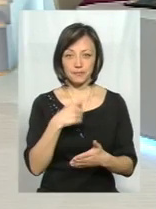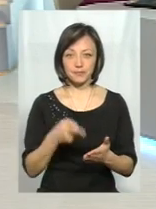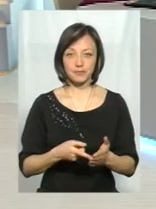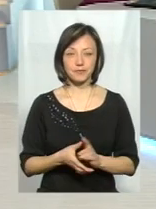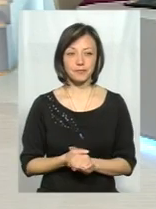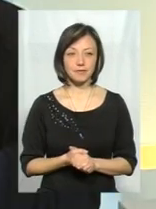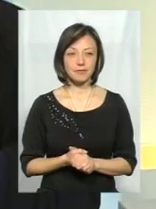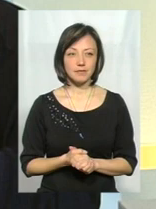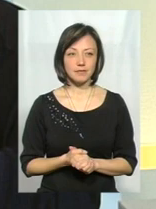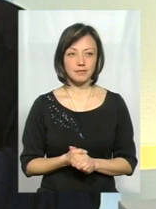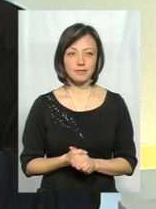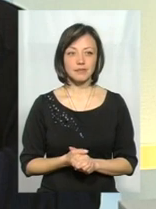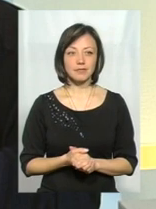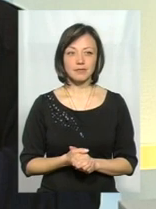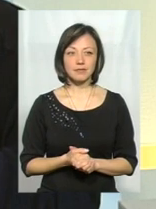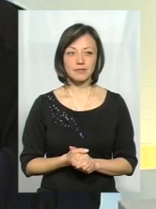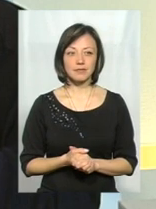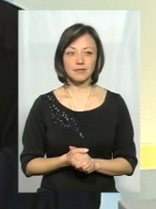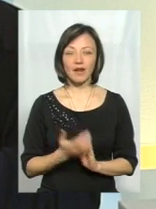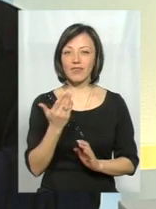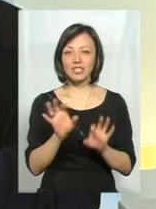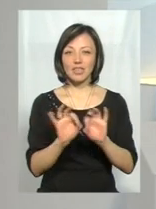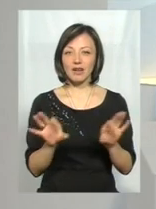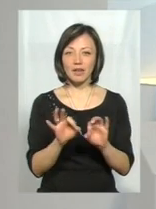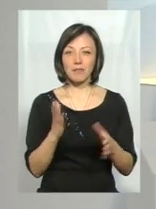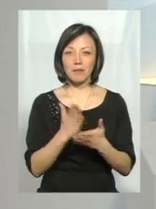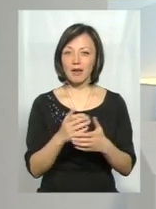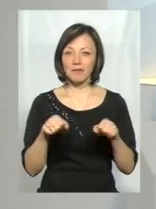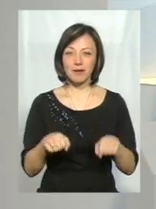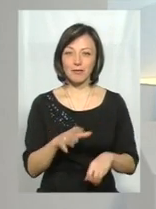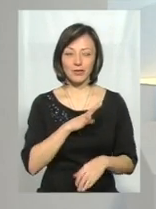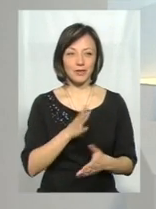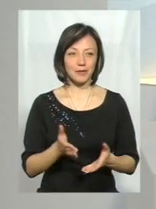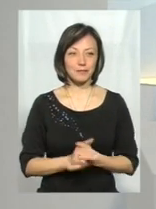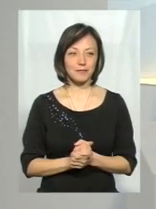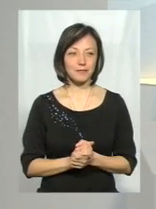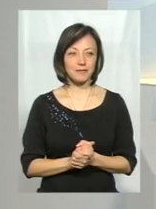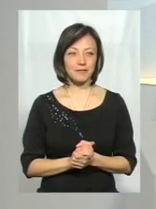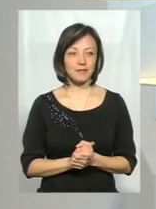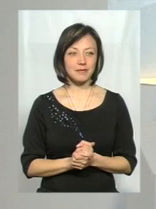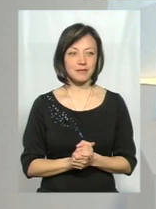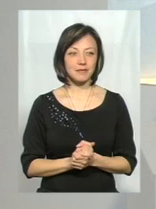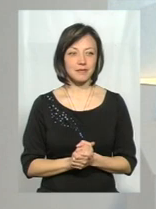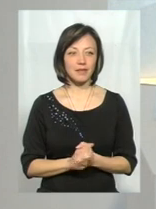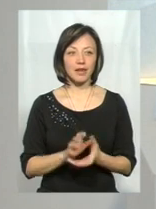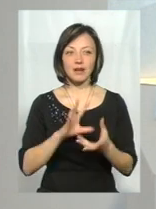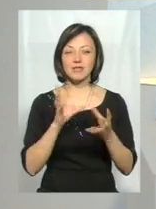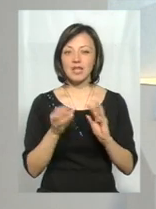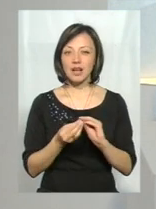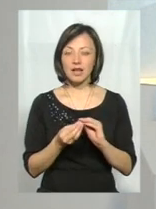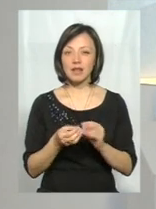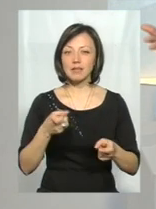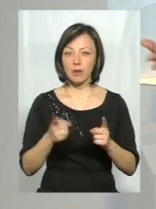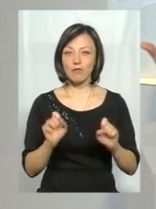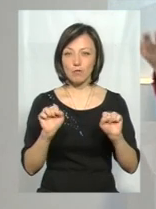Ну, ваше трактування має право на життя. Ну, а взагалі, насправді, він